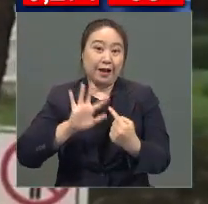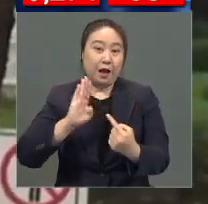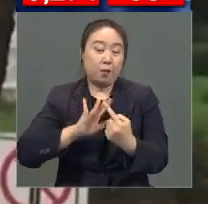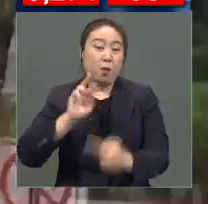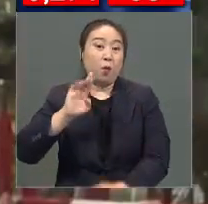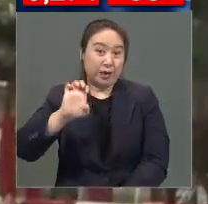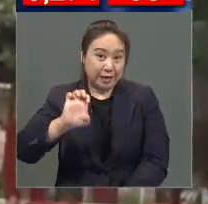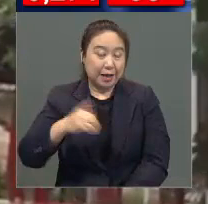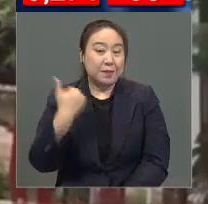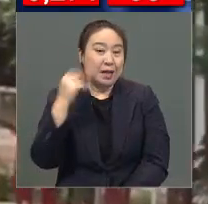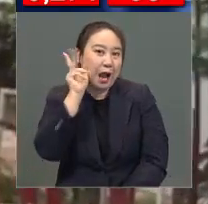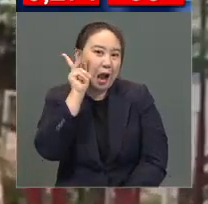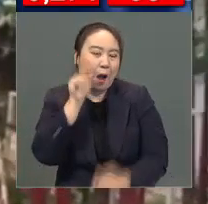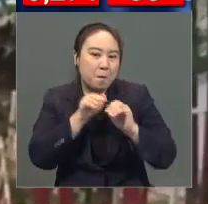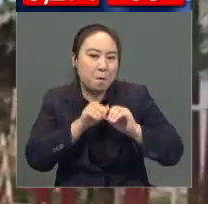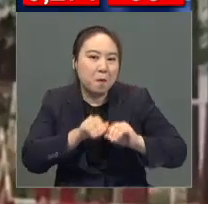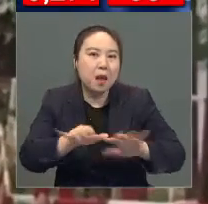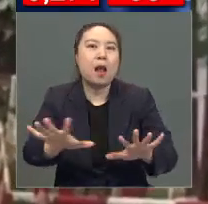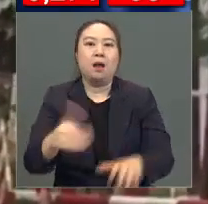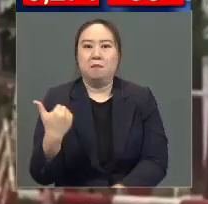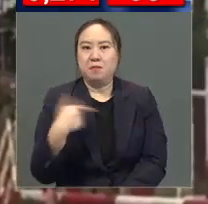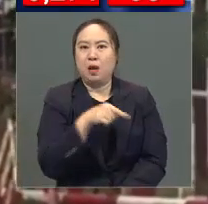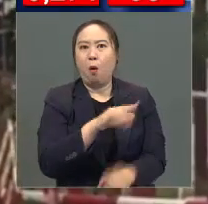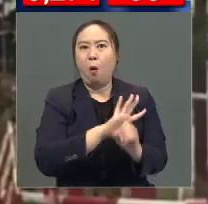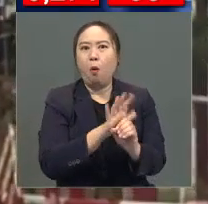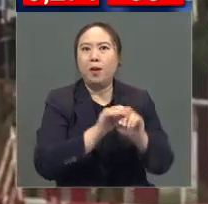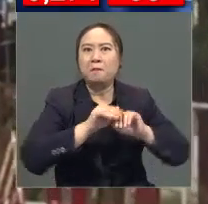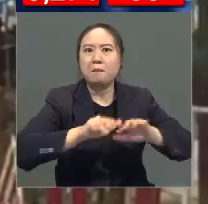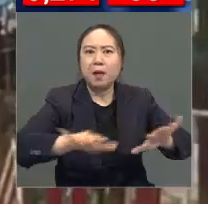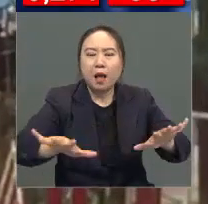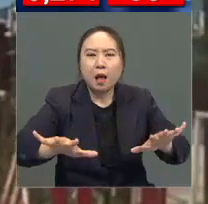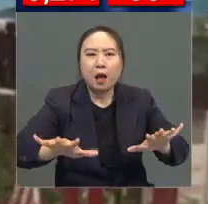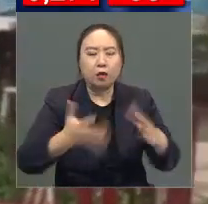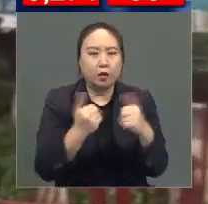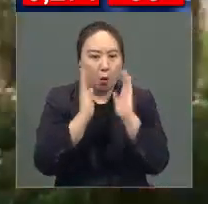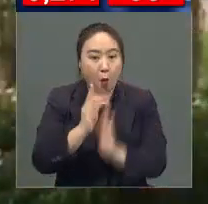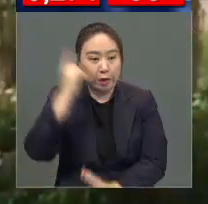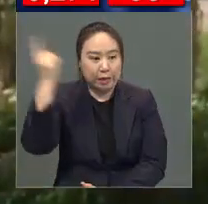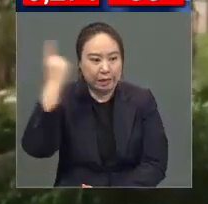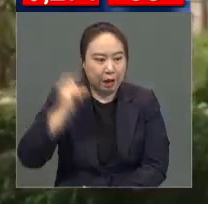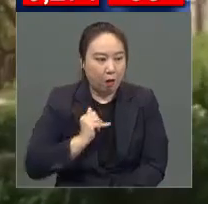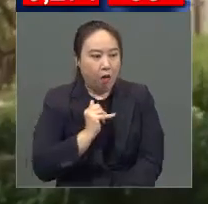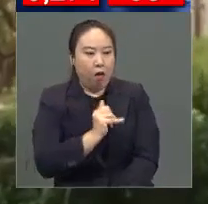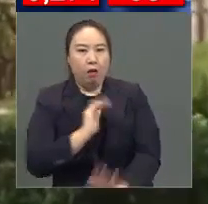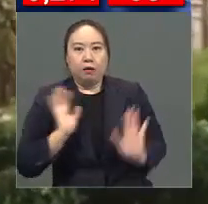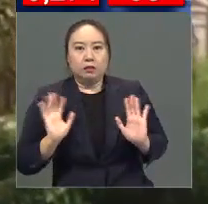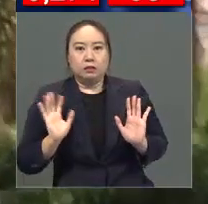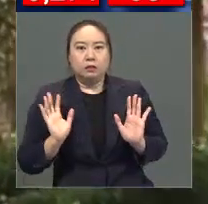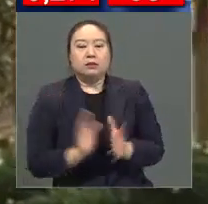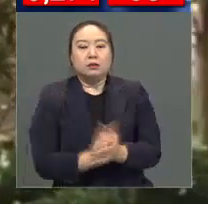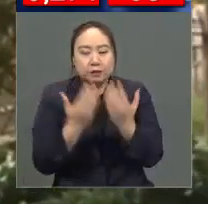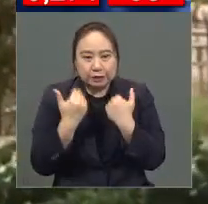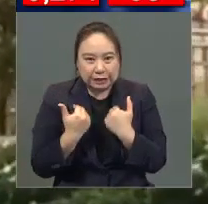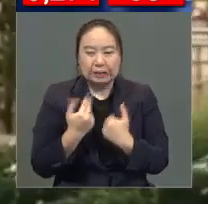สุดมีการปล่อยข่าวลือนะคะว่ามีการแพร่ระบาดของโรคเกิดขึ้นทำให้นักท่องเที่ยวไม่กล้าเข้ามาท่องเที่ยว